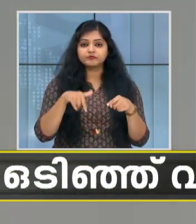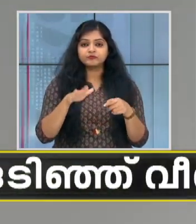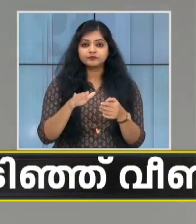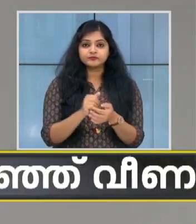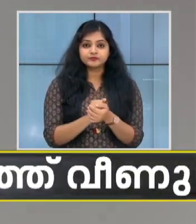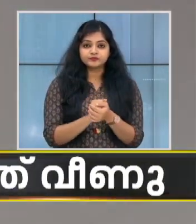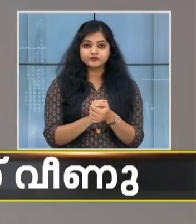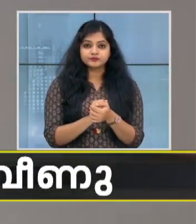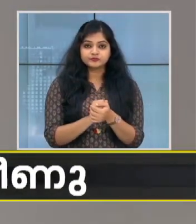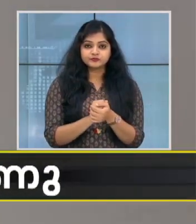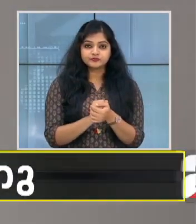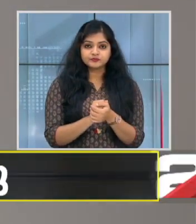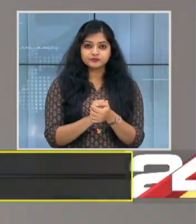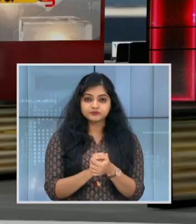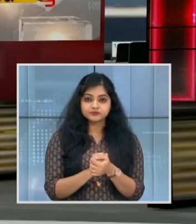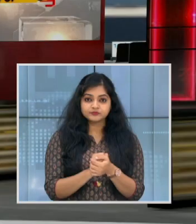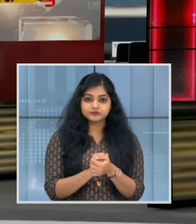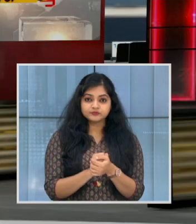അവിടെ.